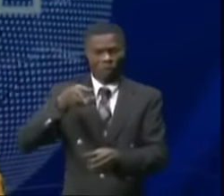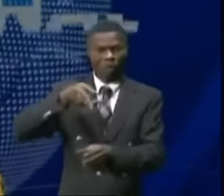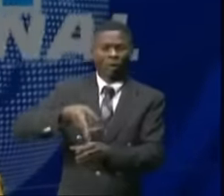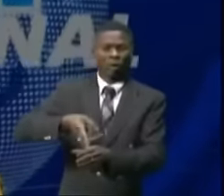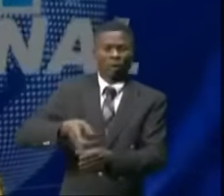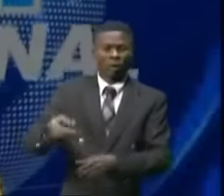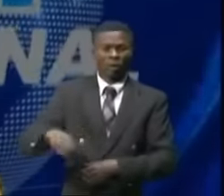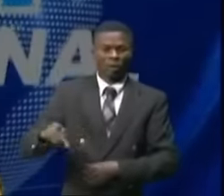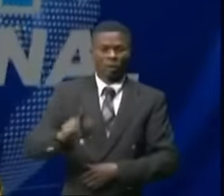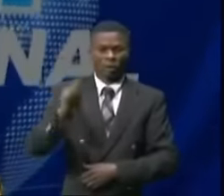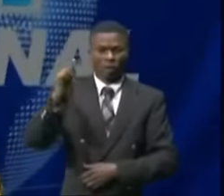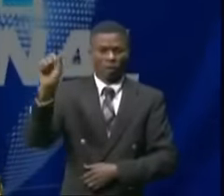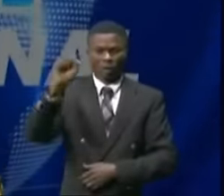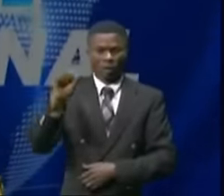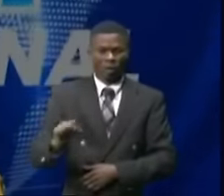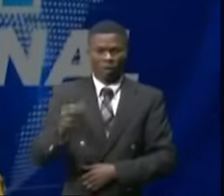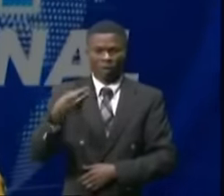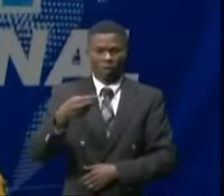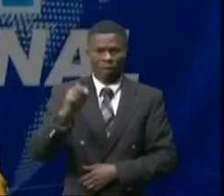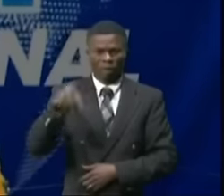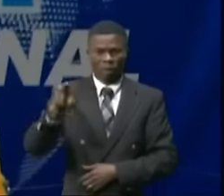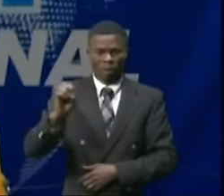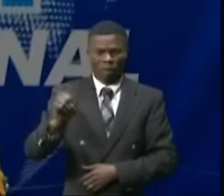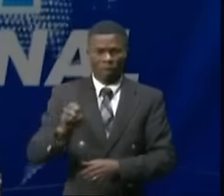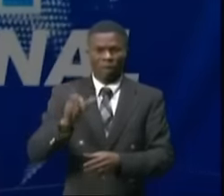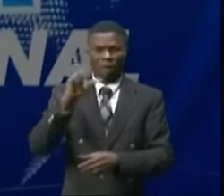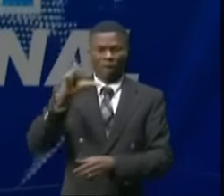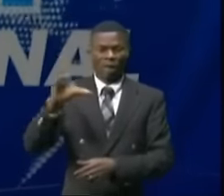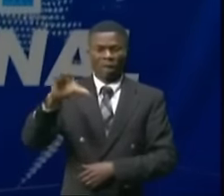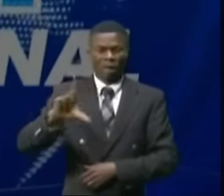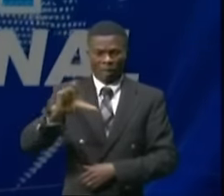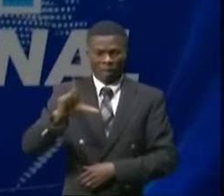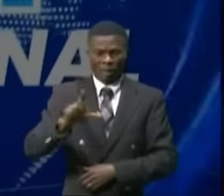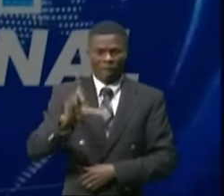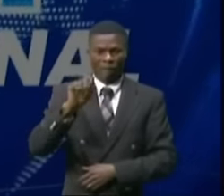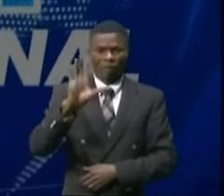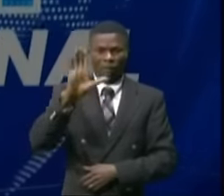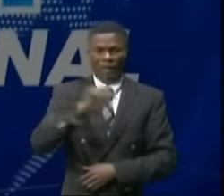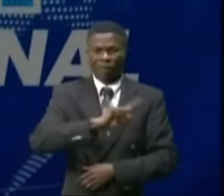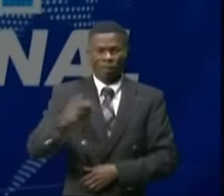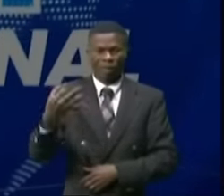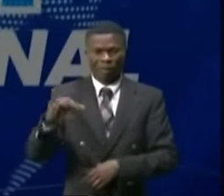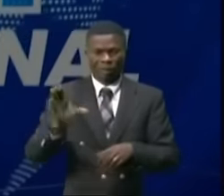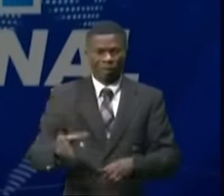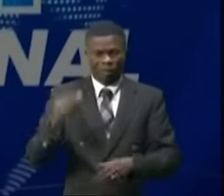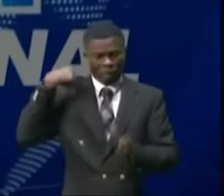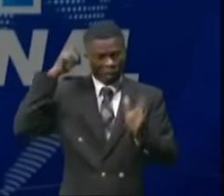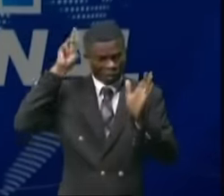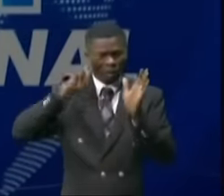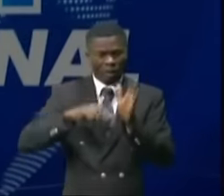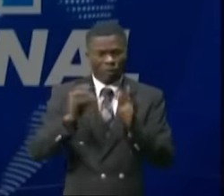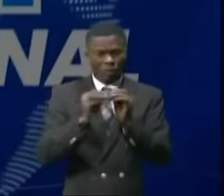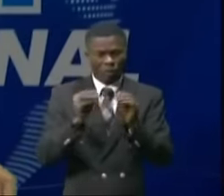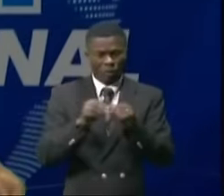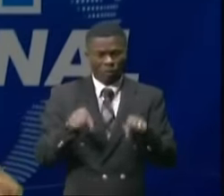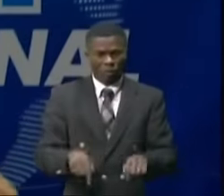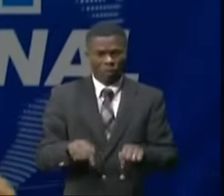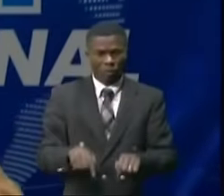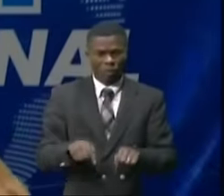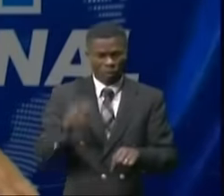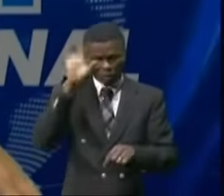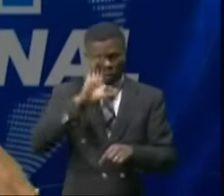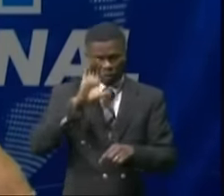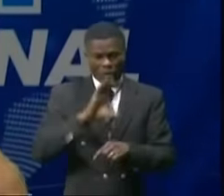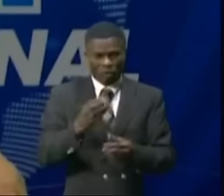dans la province de la Tchopo, le litre se vend à 25 000 francs congolais actuellement. Le gouvernement s'est réuni aujourd'hui pour